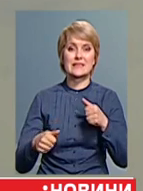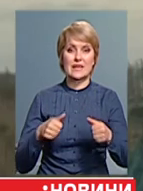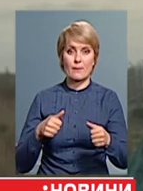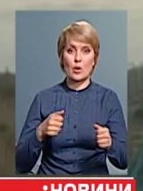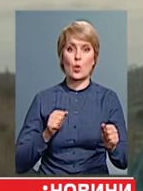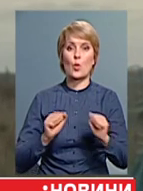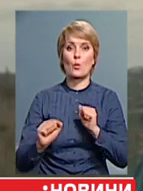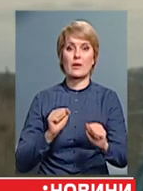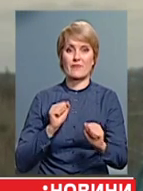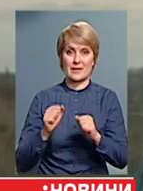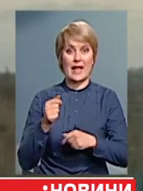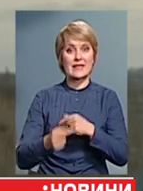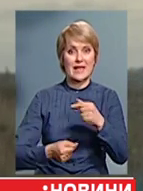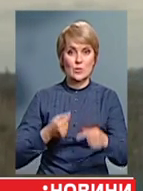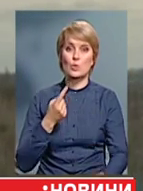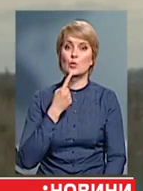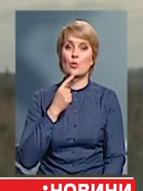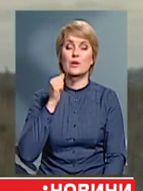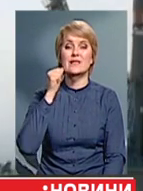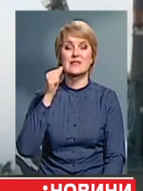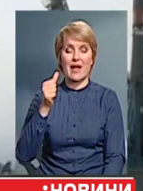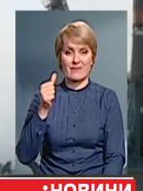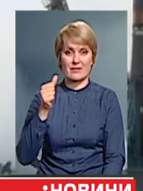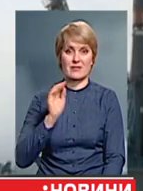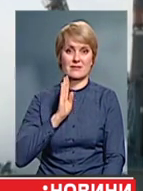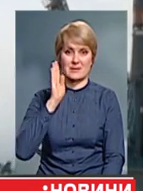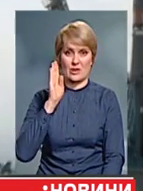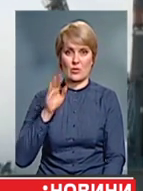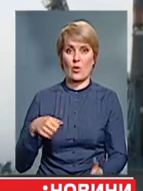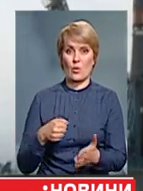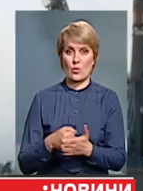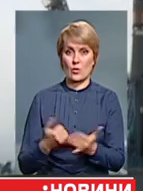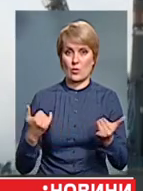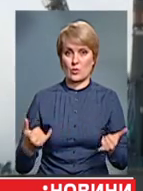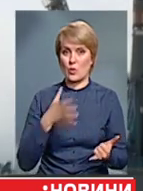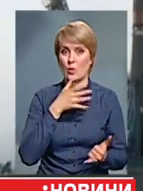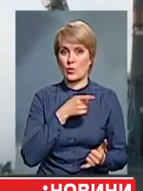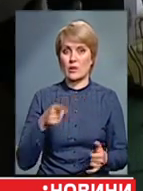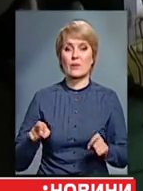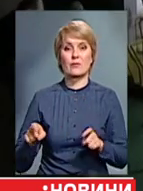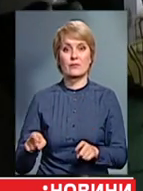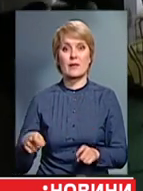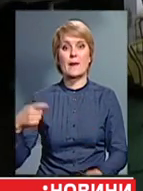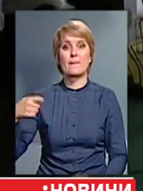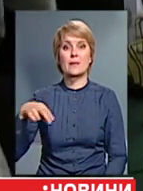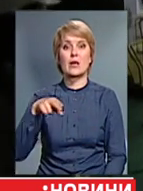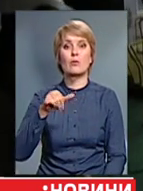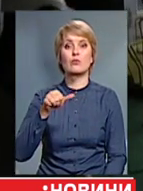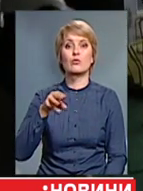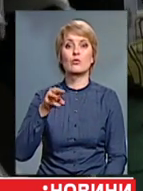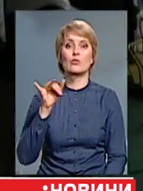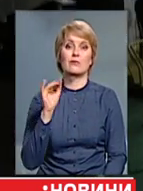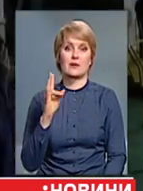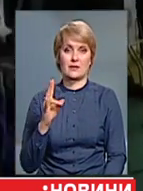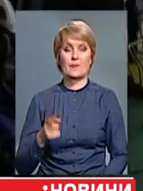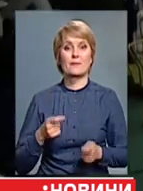управління. Наступну спробу здійснять завтра зранку. До цього часу чекатиме там і російський президент Володимир Путін. Він